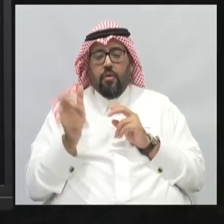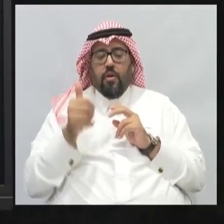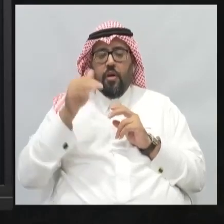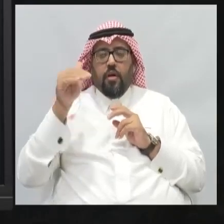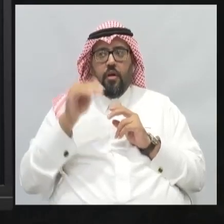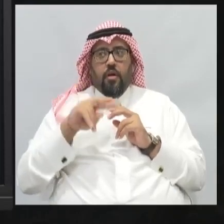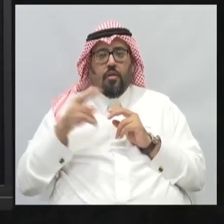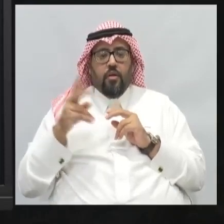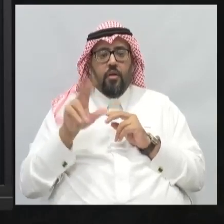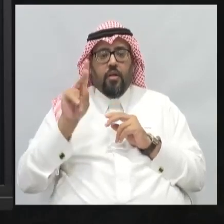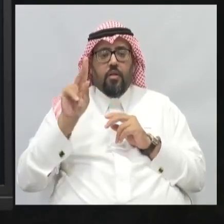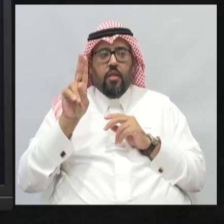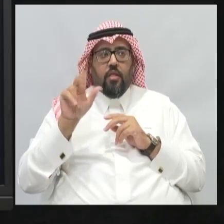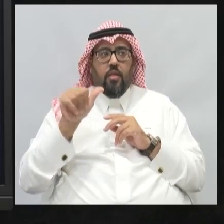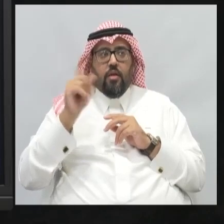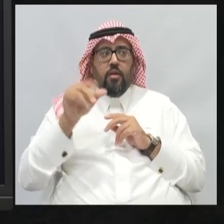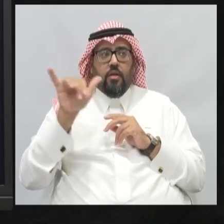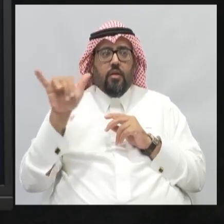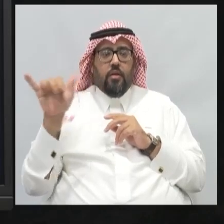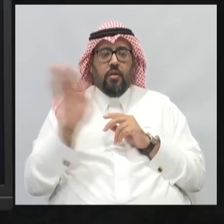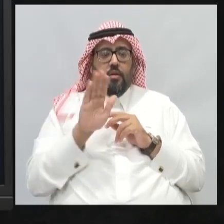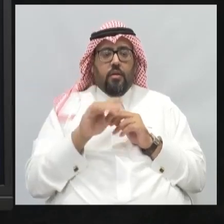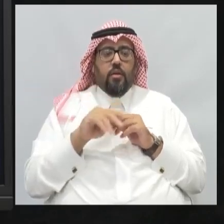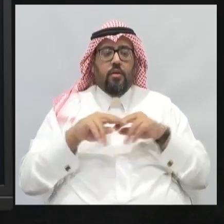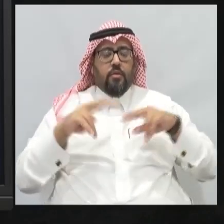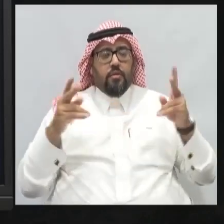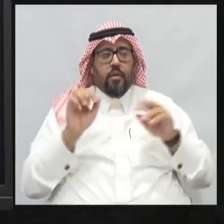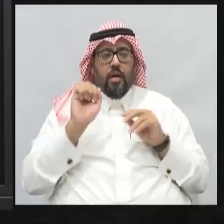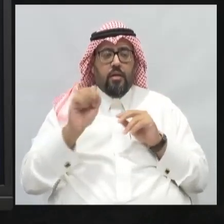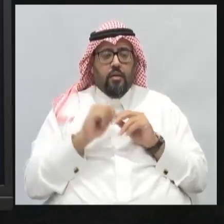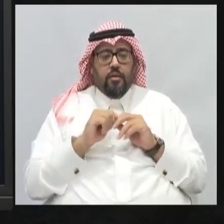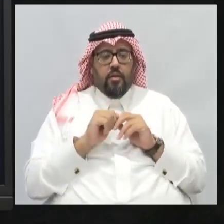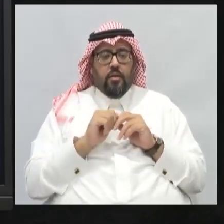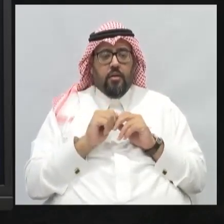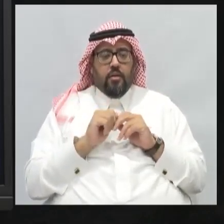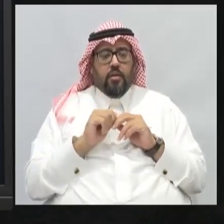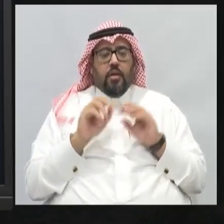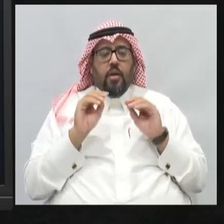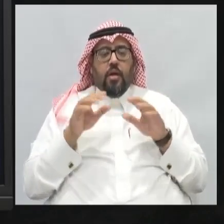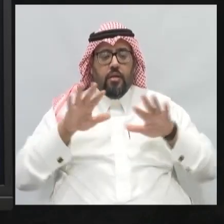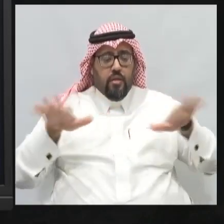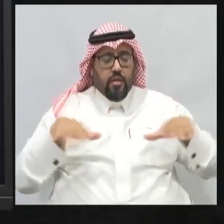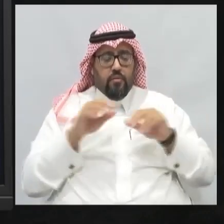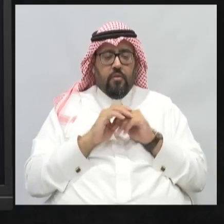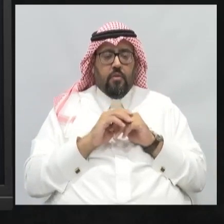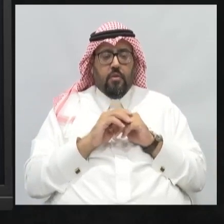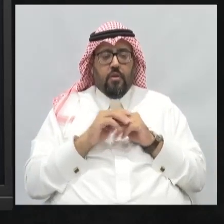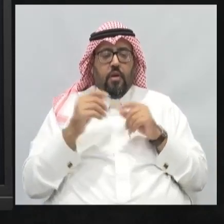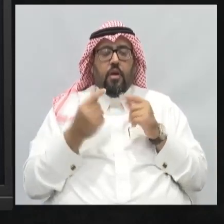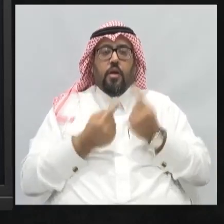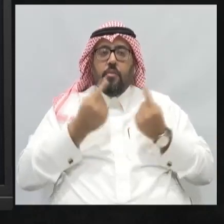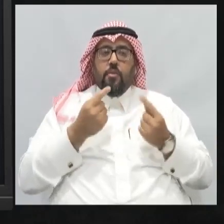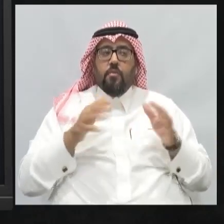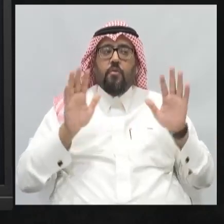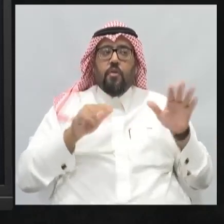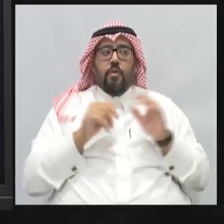لاختلاف التضاريس لكل بيئه هناك انواع خاصه من الحيوانات التي تعيش فيها من النباتات التي